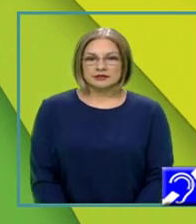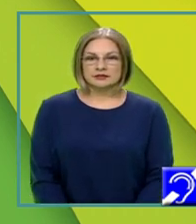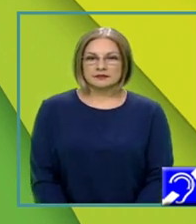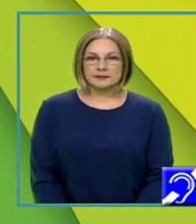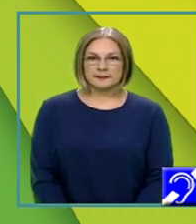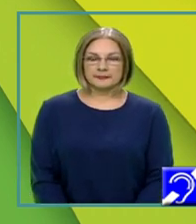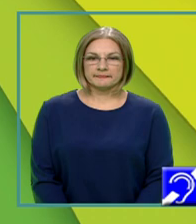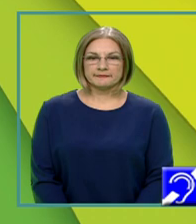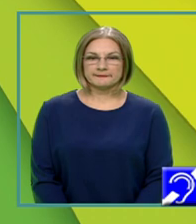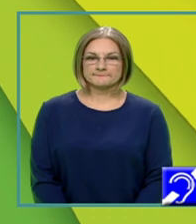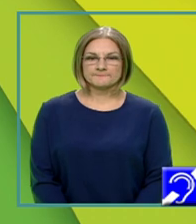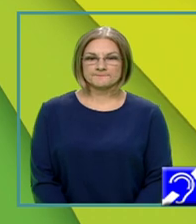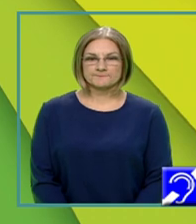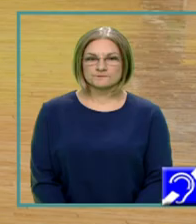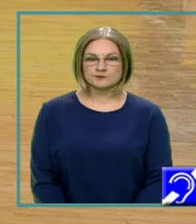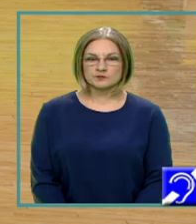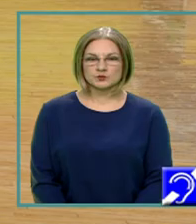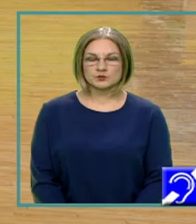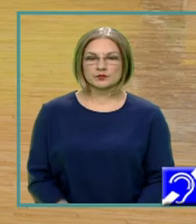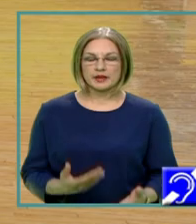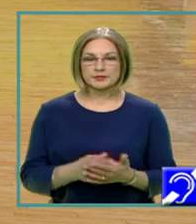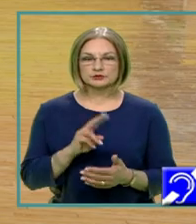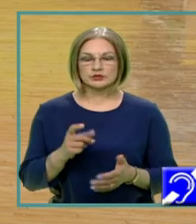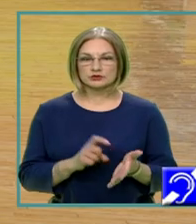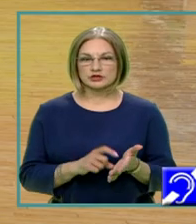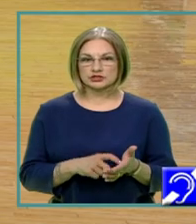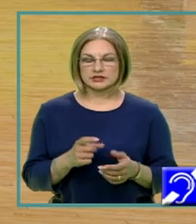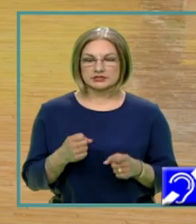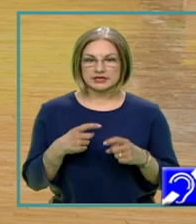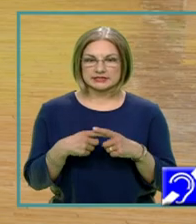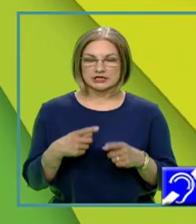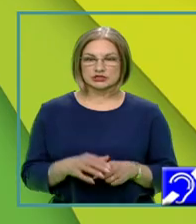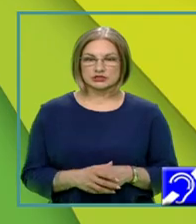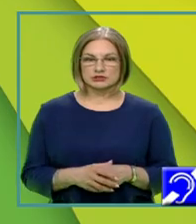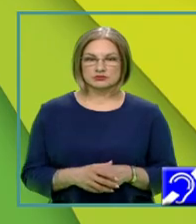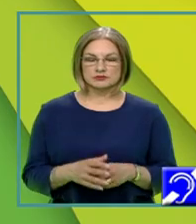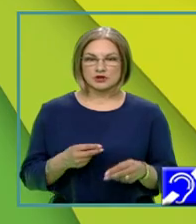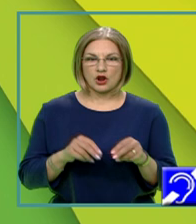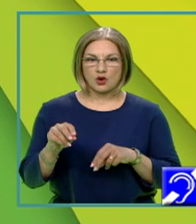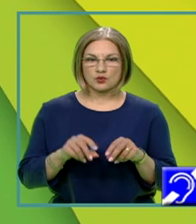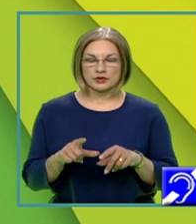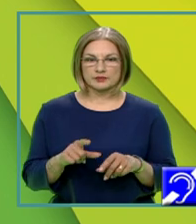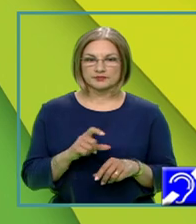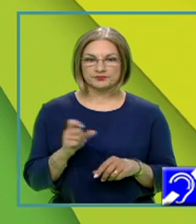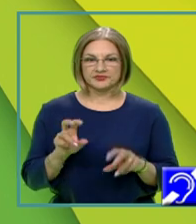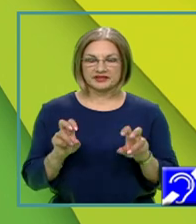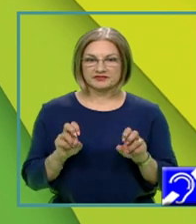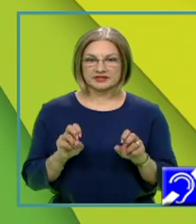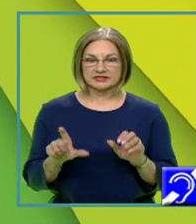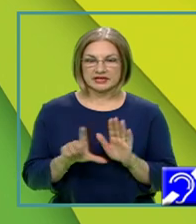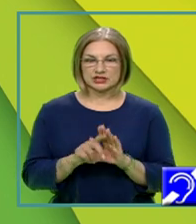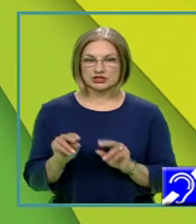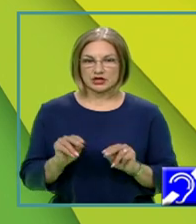cerea in enunțul exercițiului pentru cea de a doua cerința exercițiului înlocuim in definitia legi de